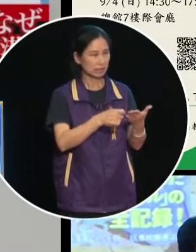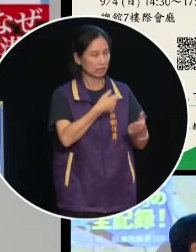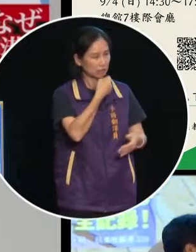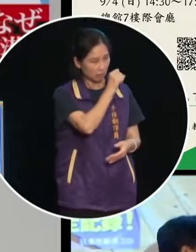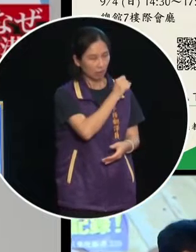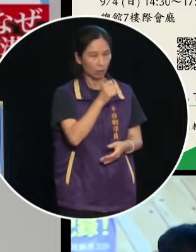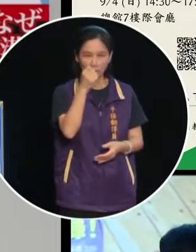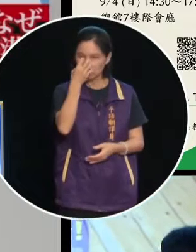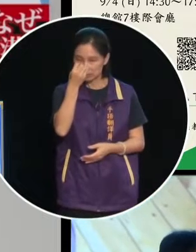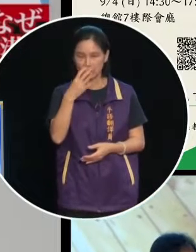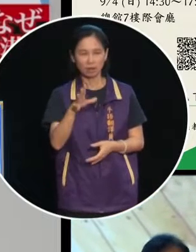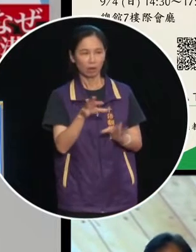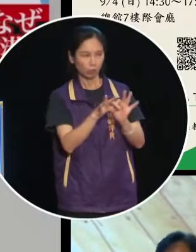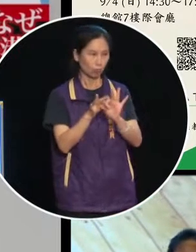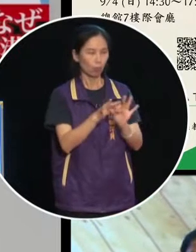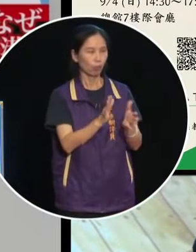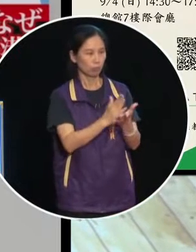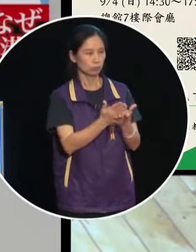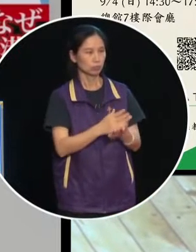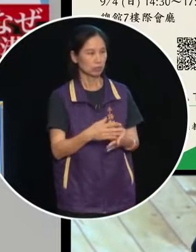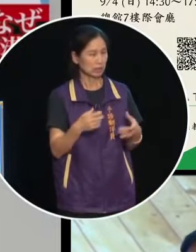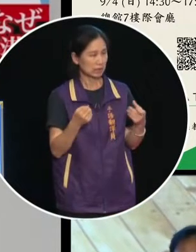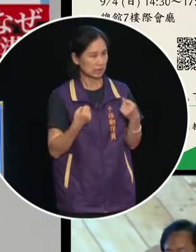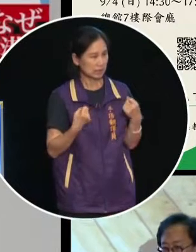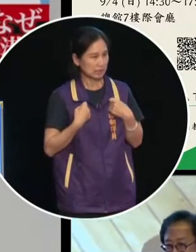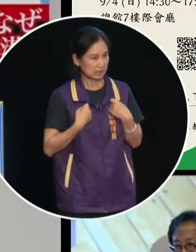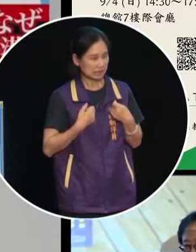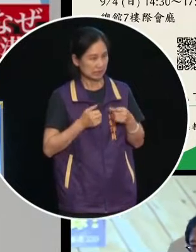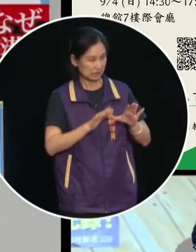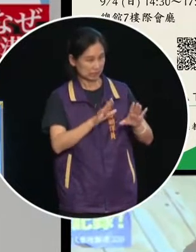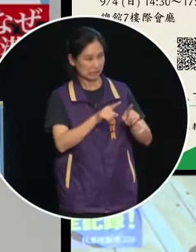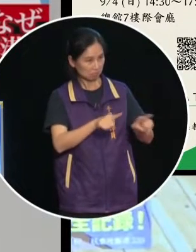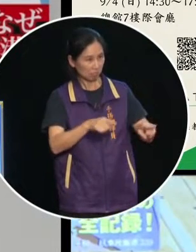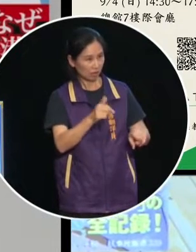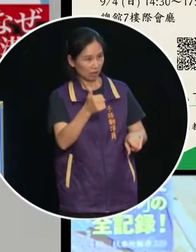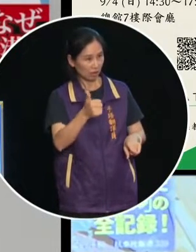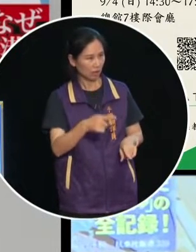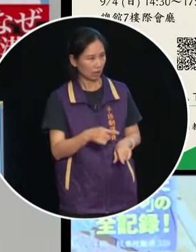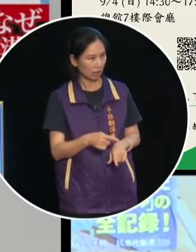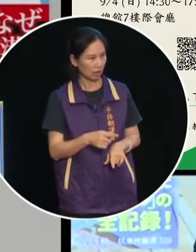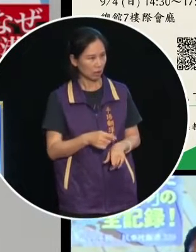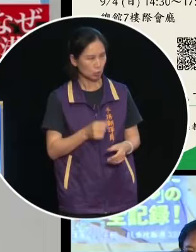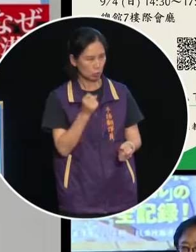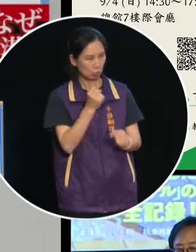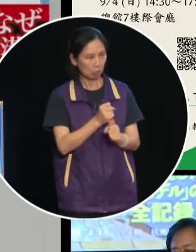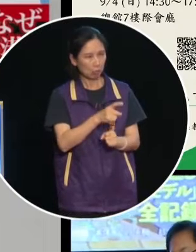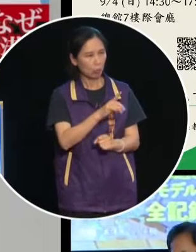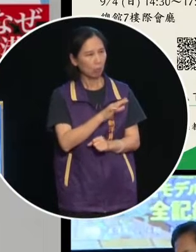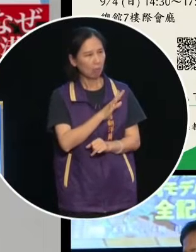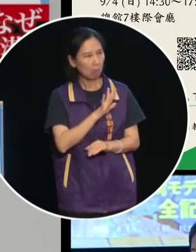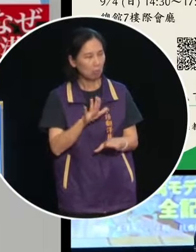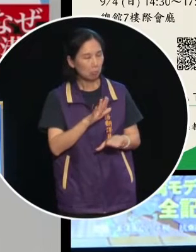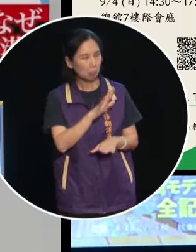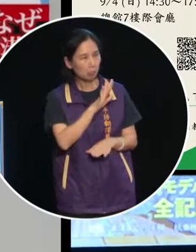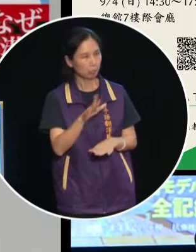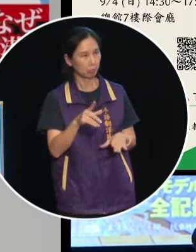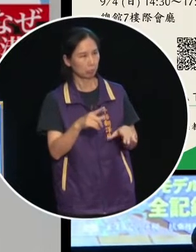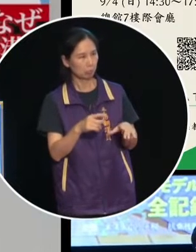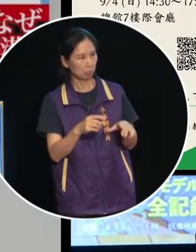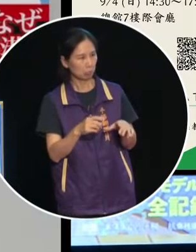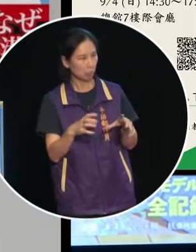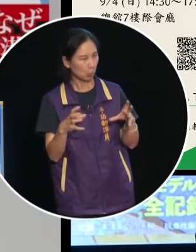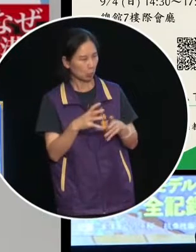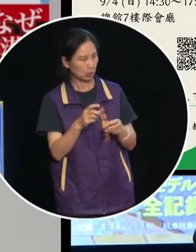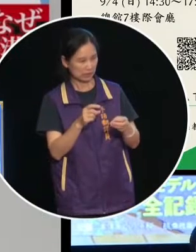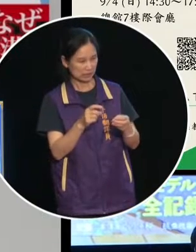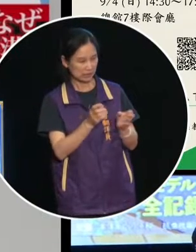近平对台湾、对香港一直都采取不合理的措施，让台湾？香港的明星越来